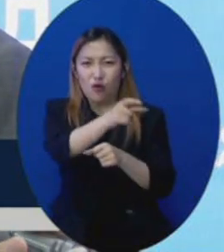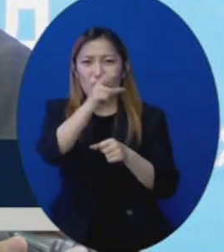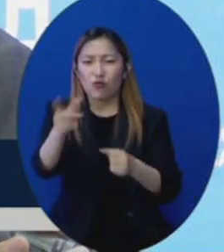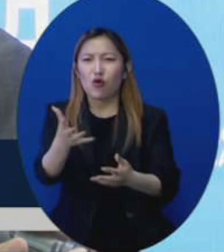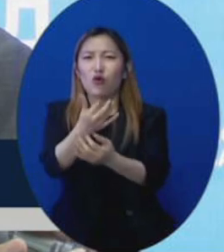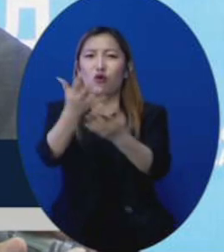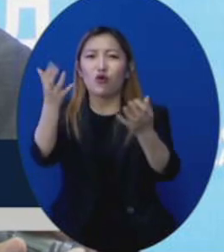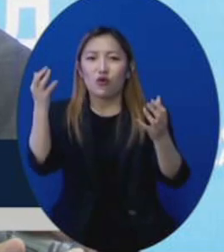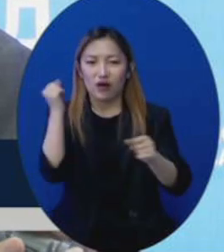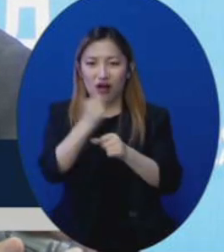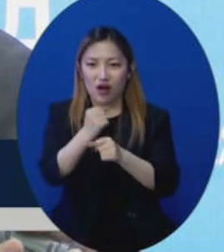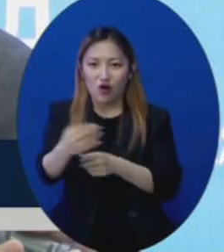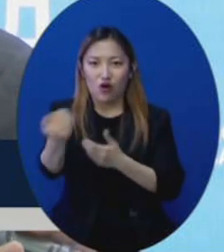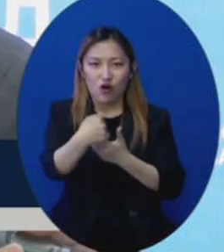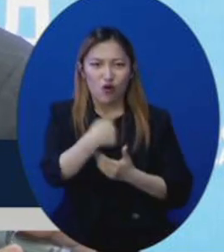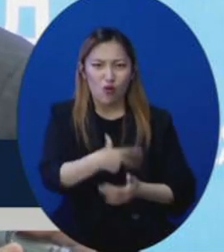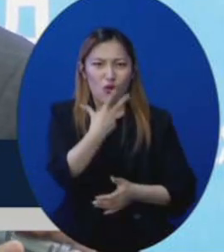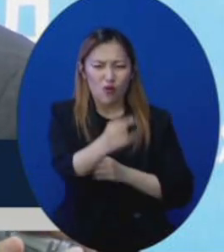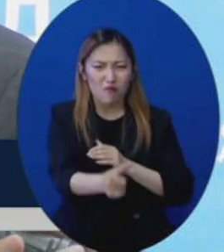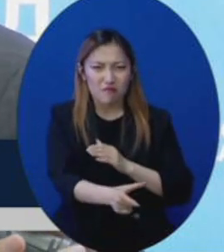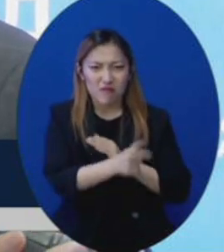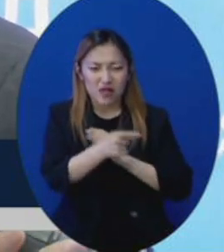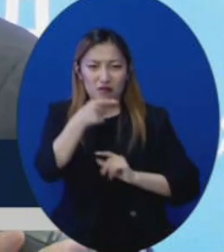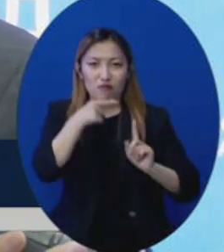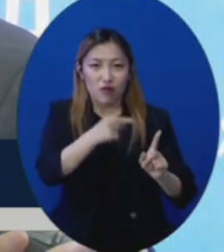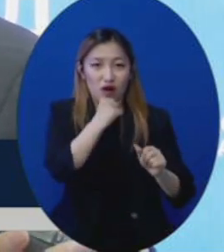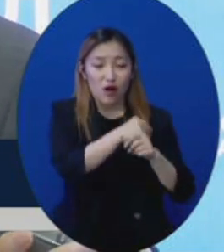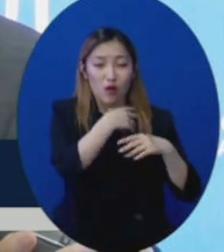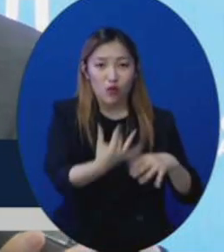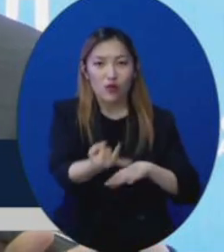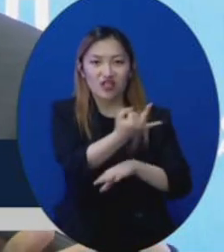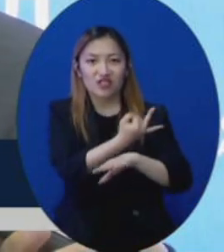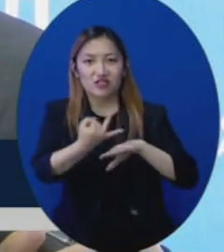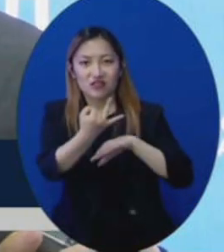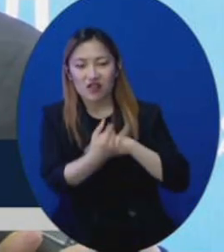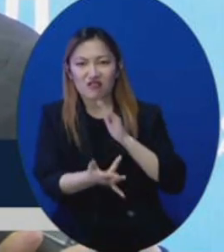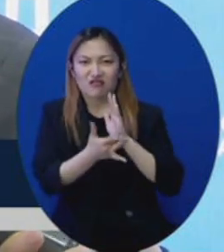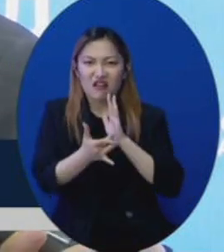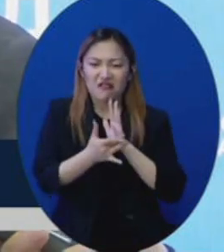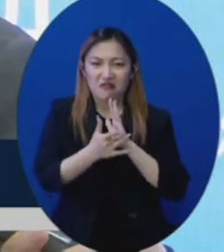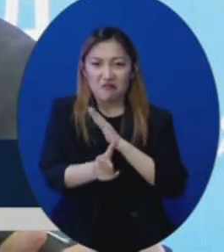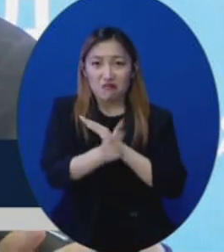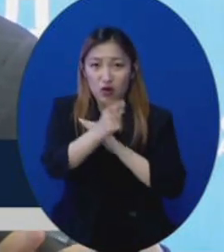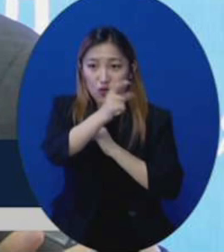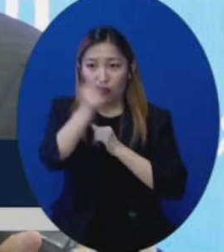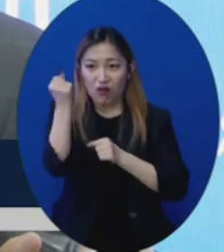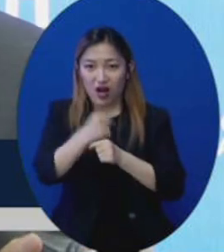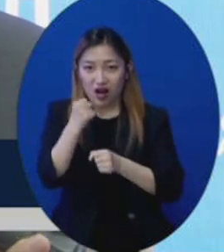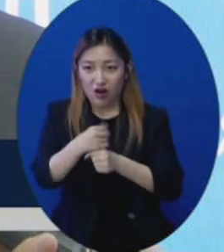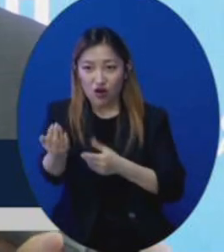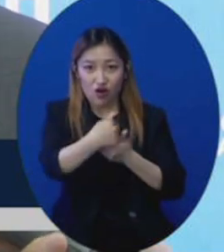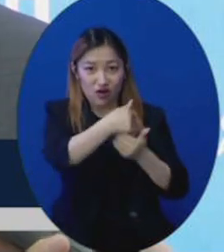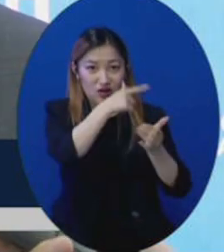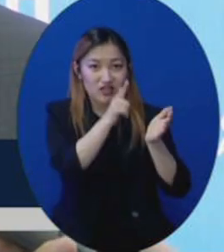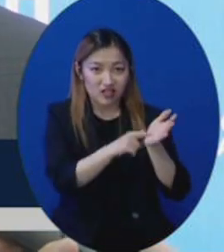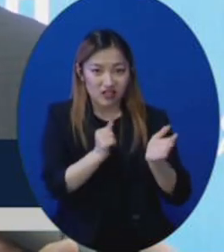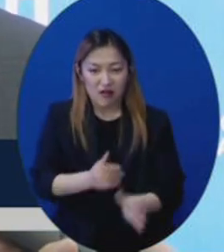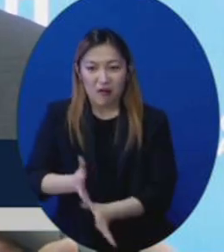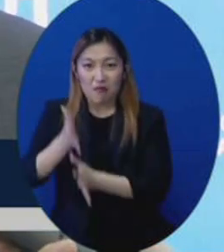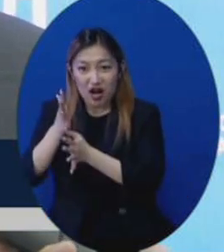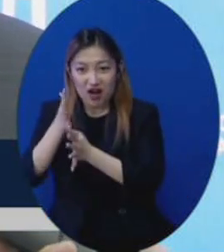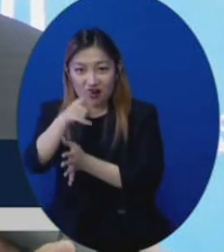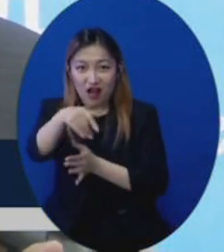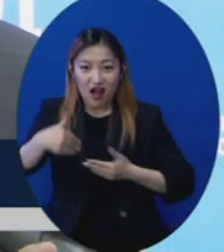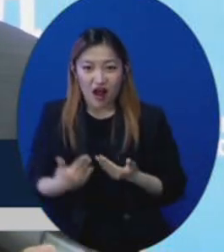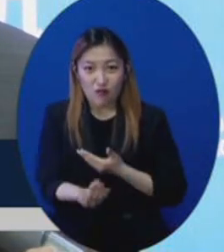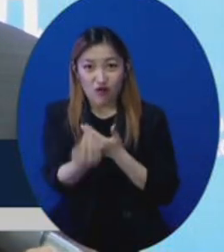одоо мэрэгжлийн ажилтан болоод одоо инженер техникийн ажилтыг хүлээж авахад байр орон чухал хэрэгтэй.